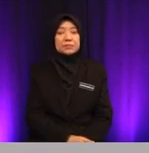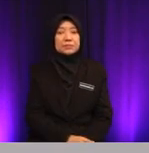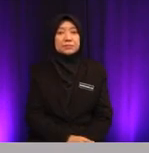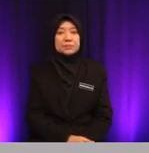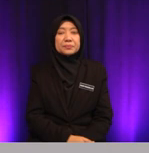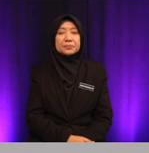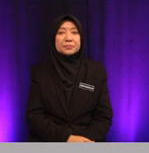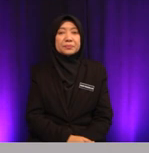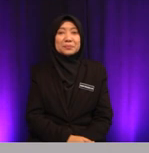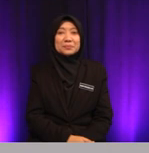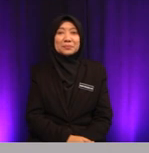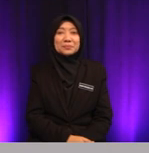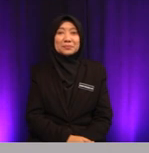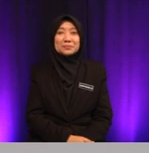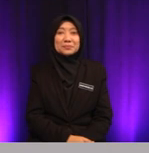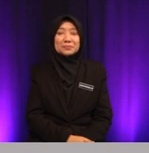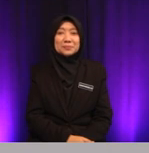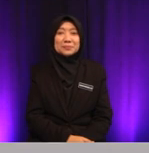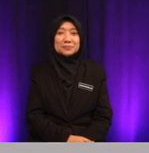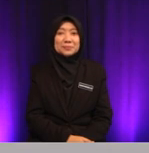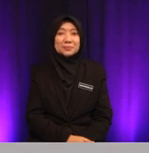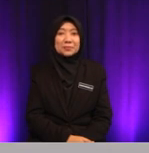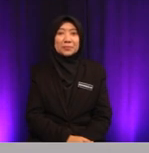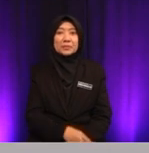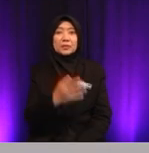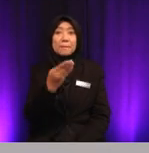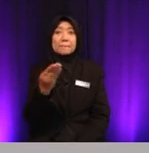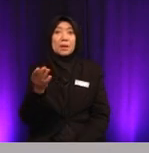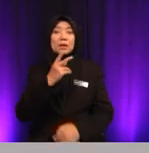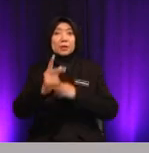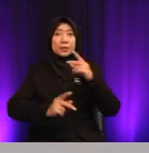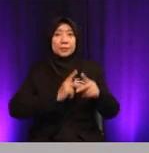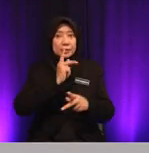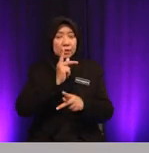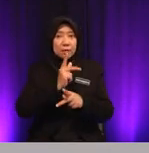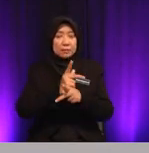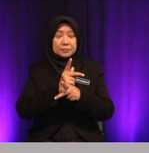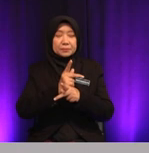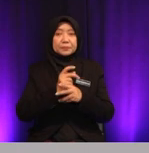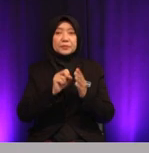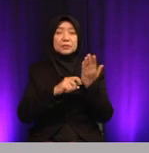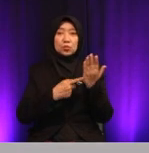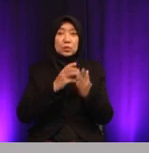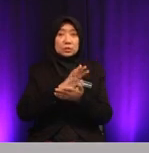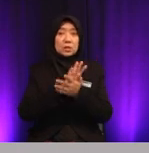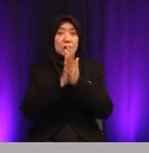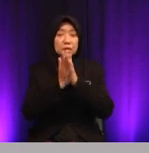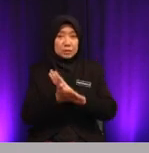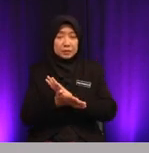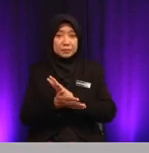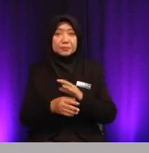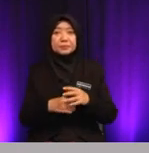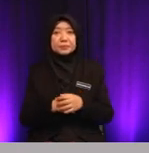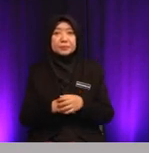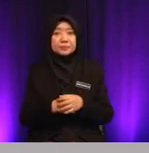oke kalau contoh bahan kimia yaitu secara subur jadi atau buatan kalau 10 jadi adalah karbon yang diaktifkan